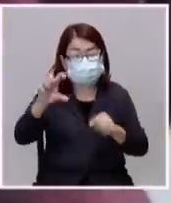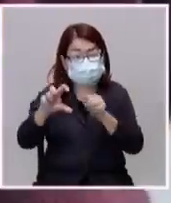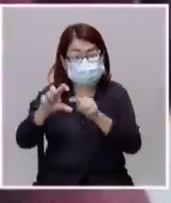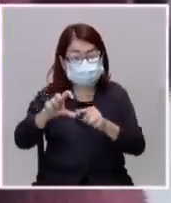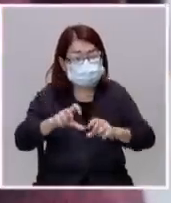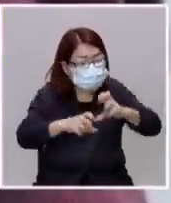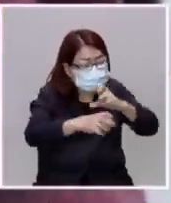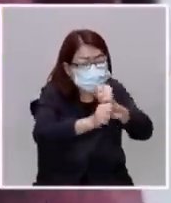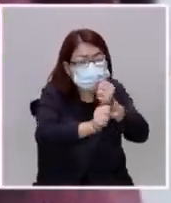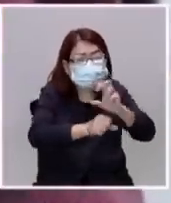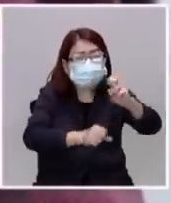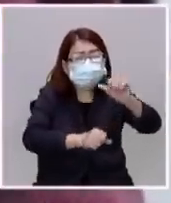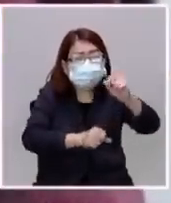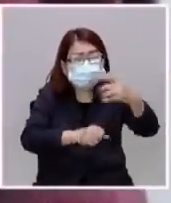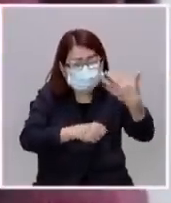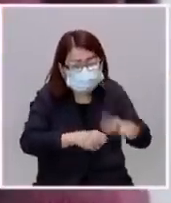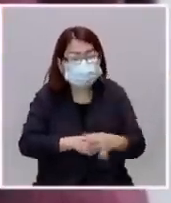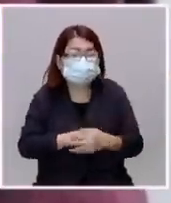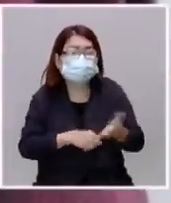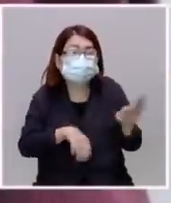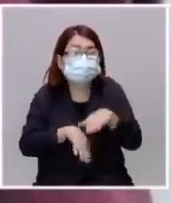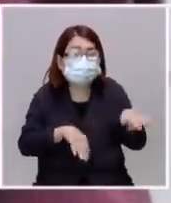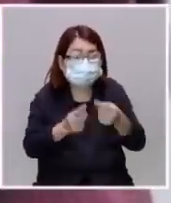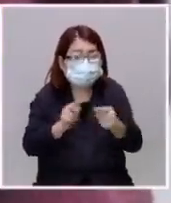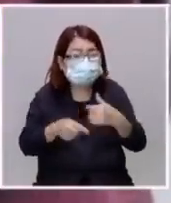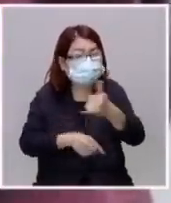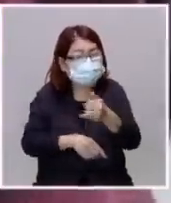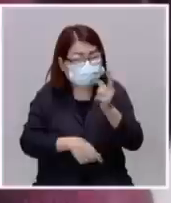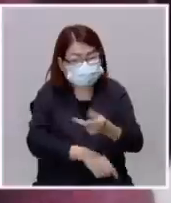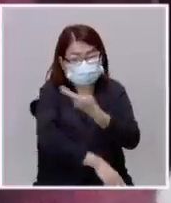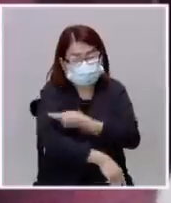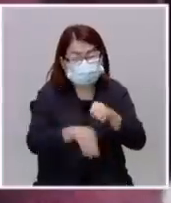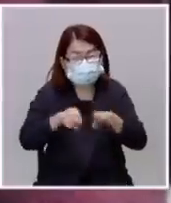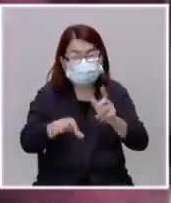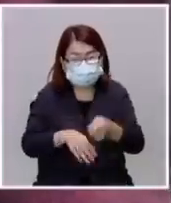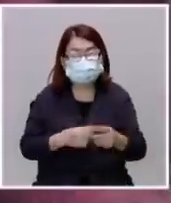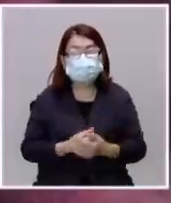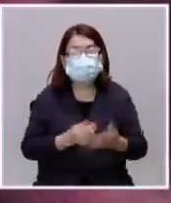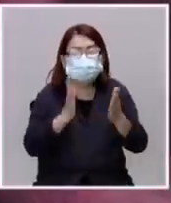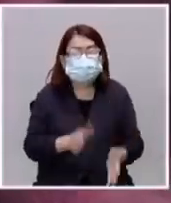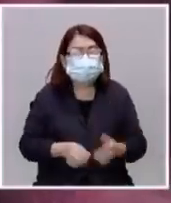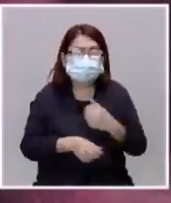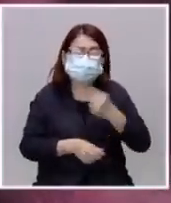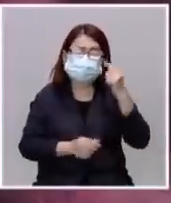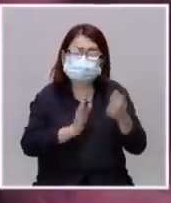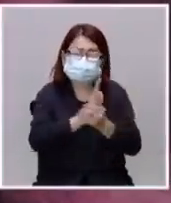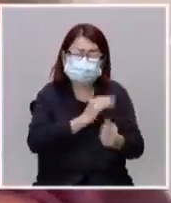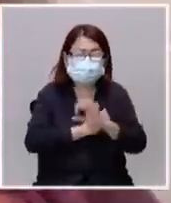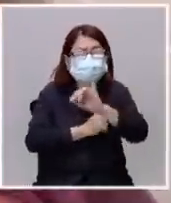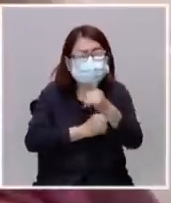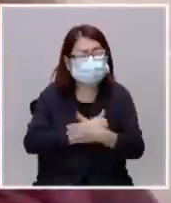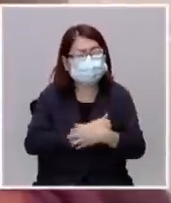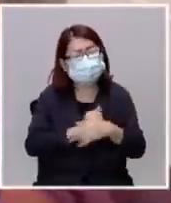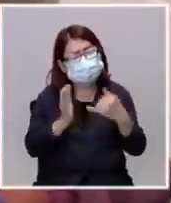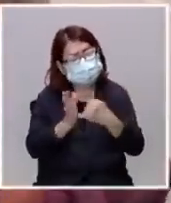องทางคลินิกจากประสบการณ์ที่ผ่านมาเนี่ยผู้เชี่ยวชาญมักจะทำนายผลกระทบโดยรวมของวัคซีนผิดพลาดเพราะว่ามันเป็นสิ่